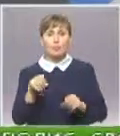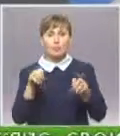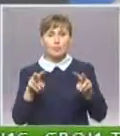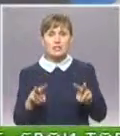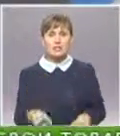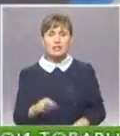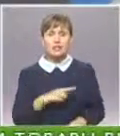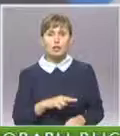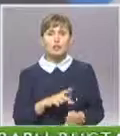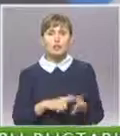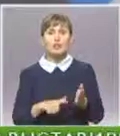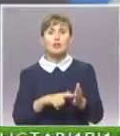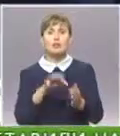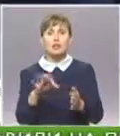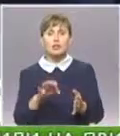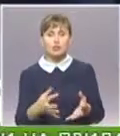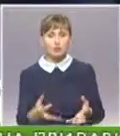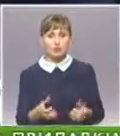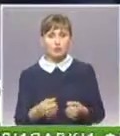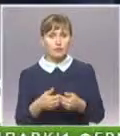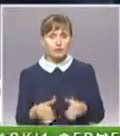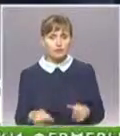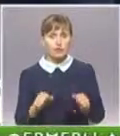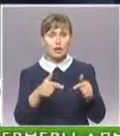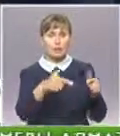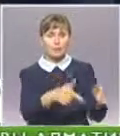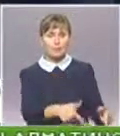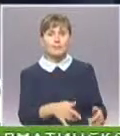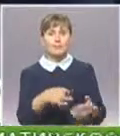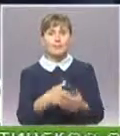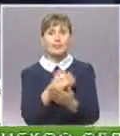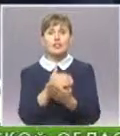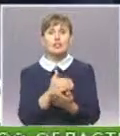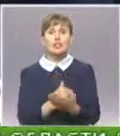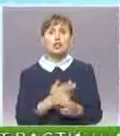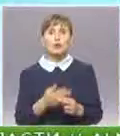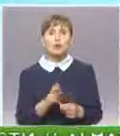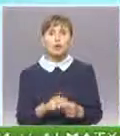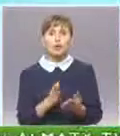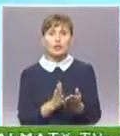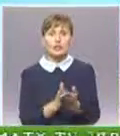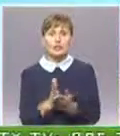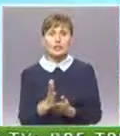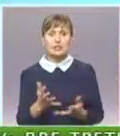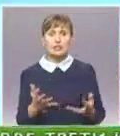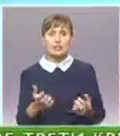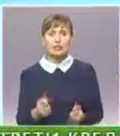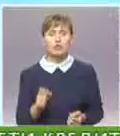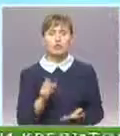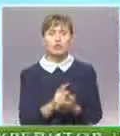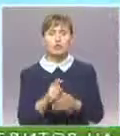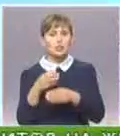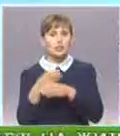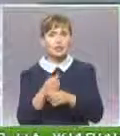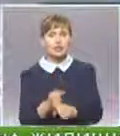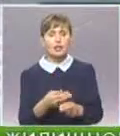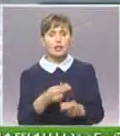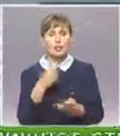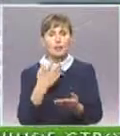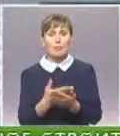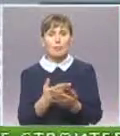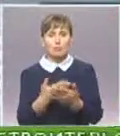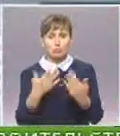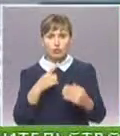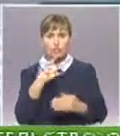лишь 70% выпускников колледжей. Новая система, которая решит ряд проблем в этой сфере, должна значительно сократить этот показатель уже в